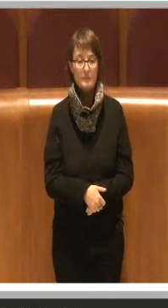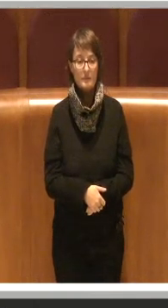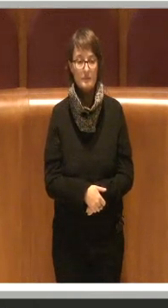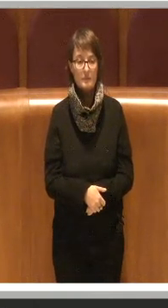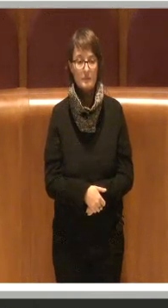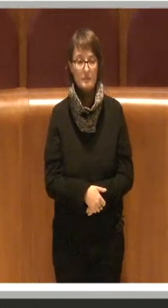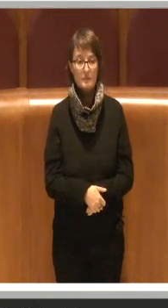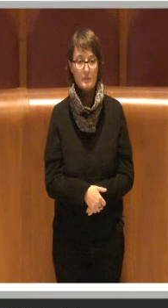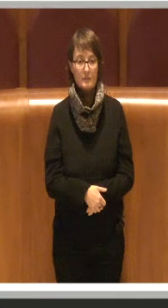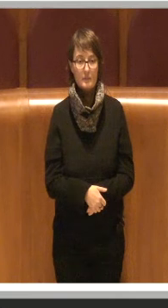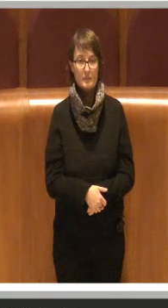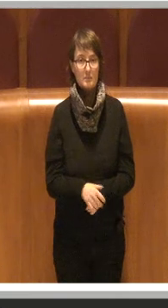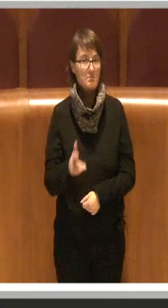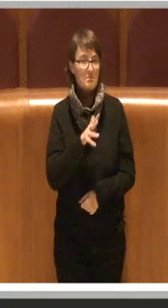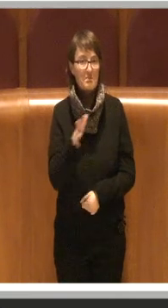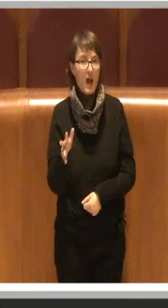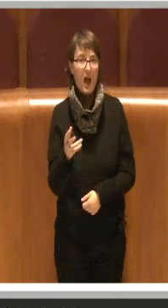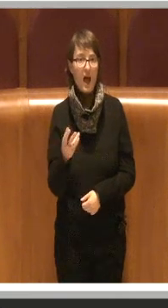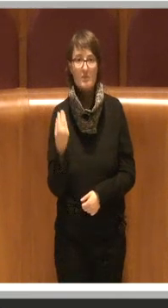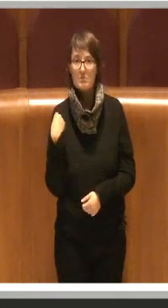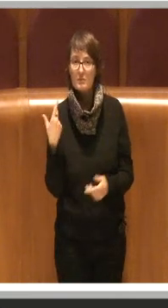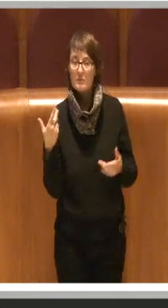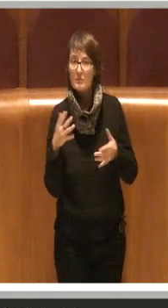Non dovrebbero esserci altre richieste di voto.